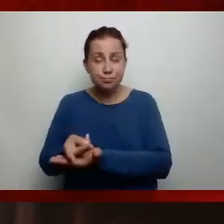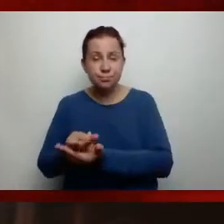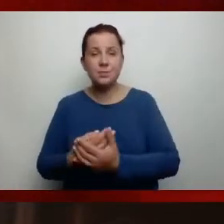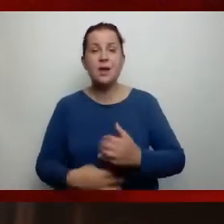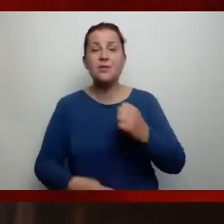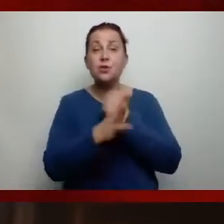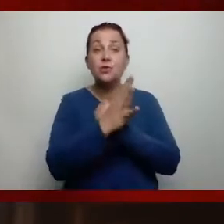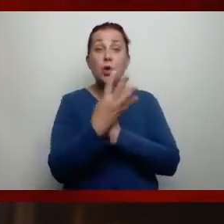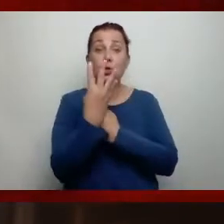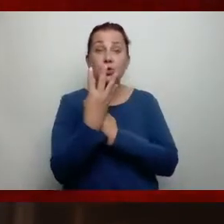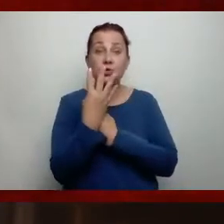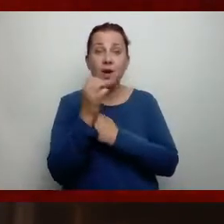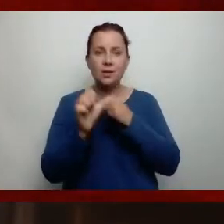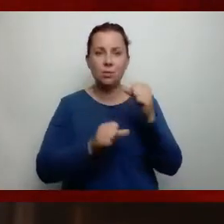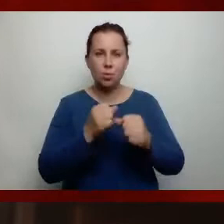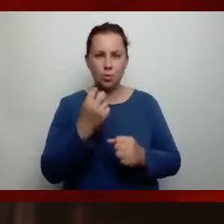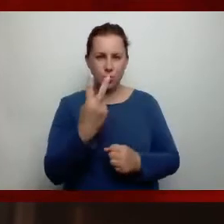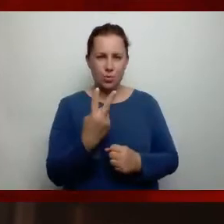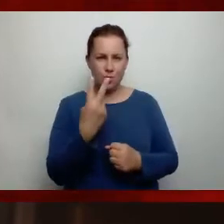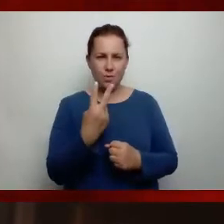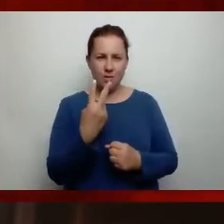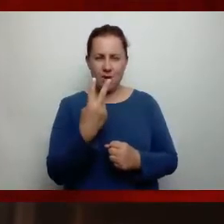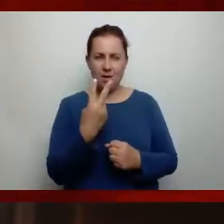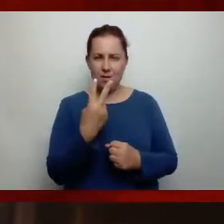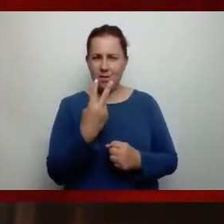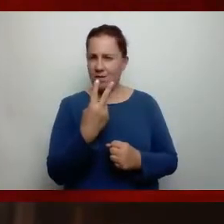1994 jest druga ekshumacja.